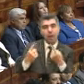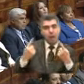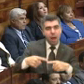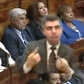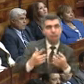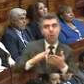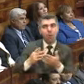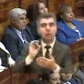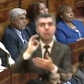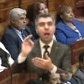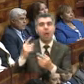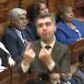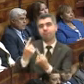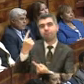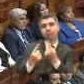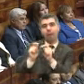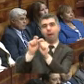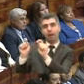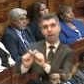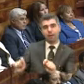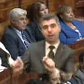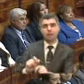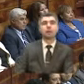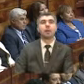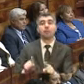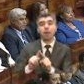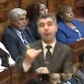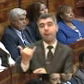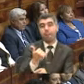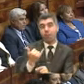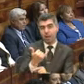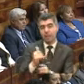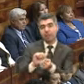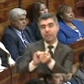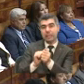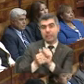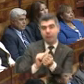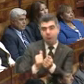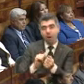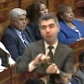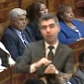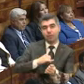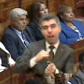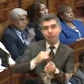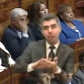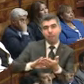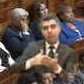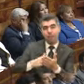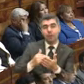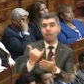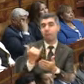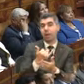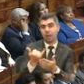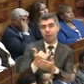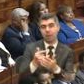بالشباب. ونظرا للأهمية الكبرى للرياضة ومدى دورها الإيجابي على الشباب، فقد أضحى من الضروري